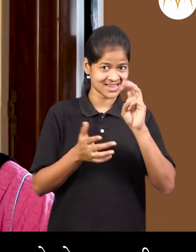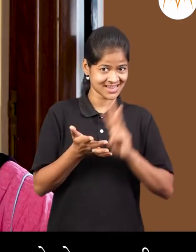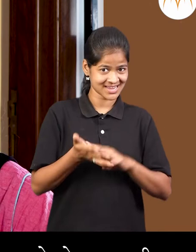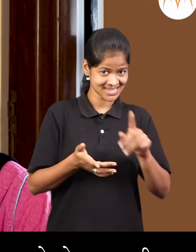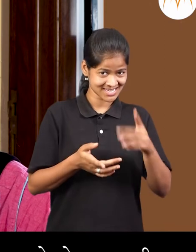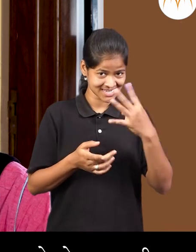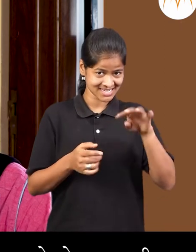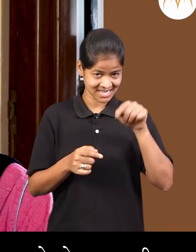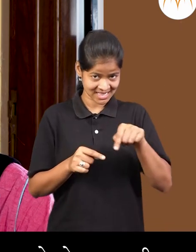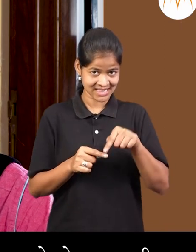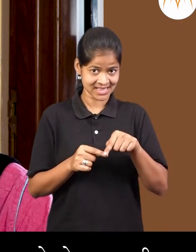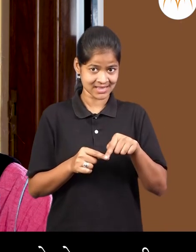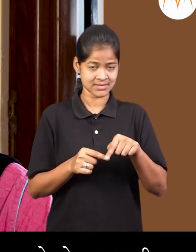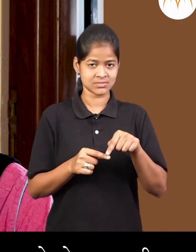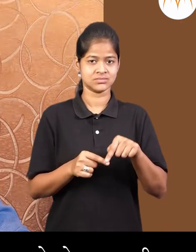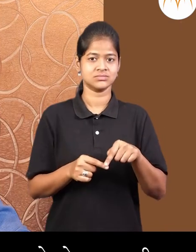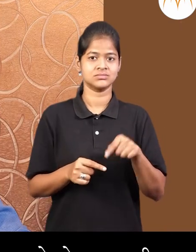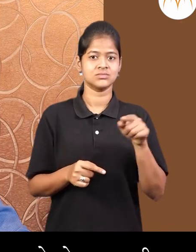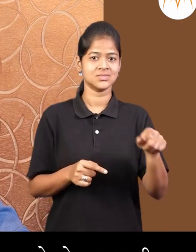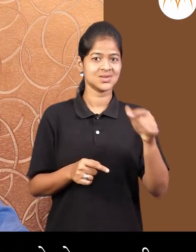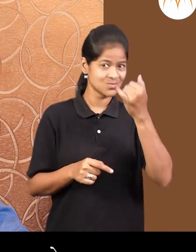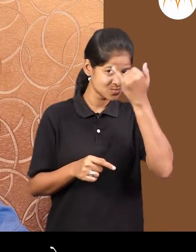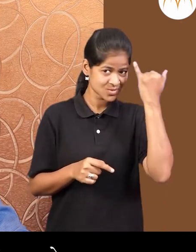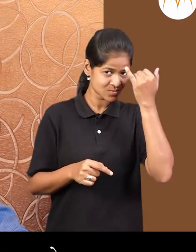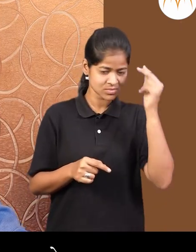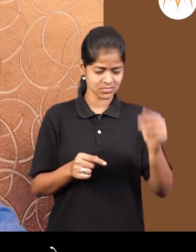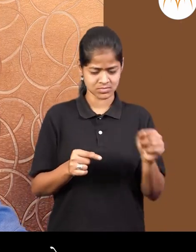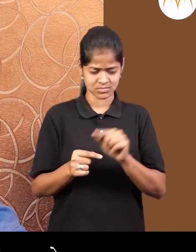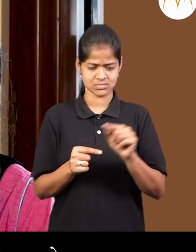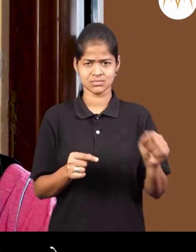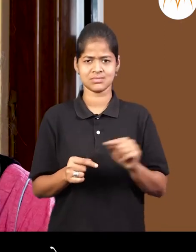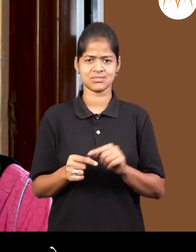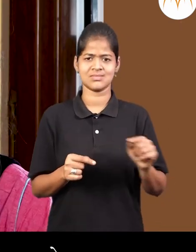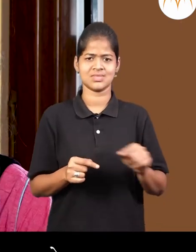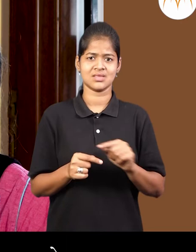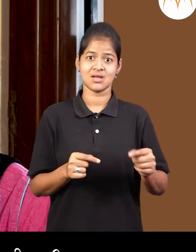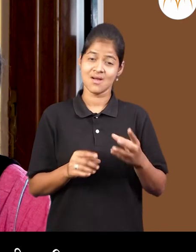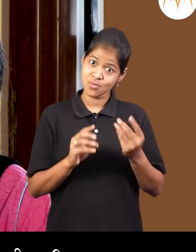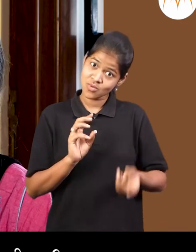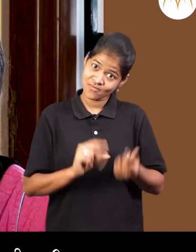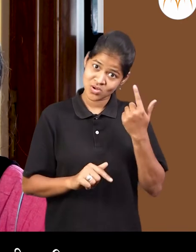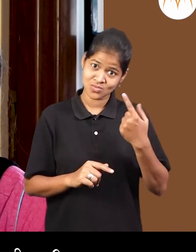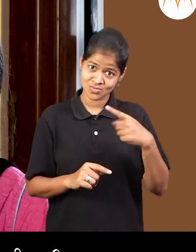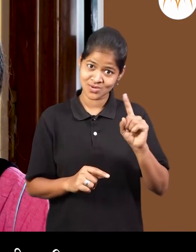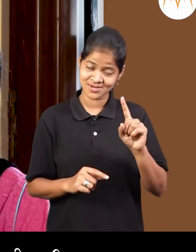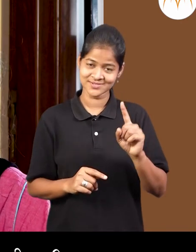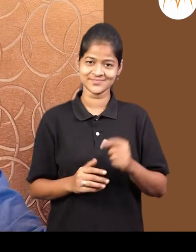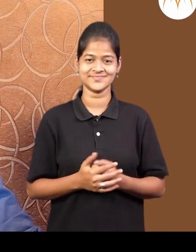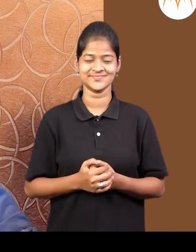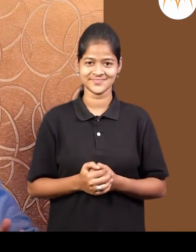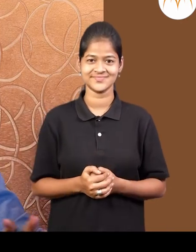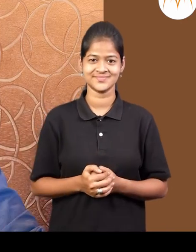अंगणाचं क्षेत्रफळ चौरस सेंटीमीटर मध्ये मोजण्यासाठी आपल्याला असे पिवळे तुकडे वापरले तर जास्त तुकडे लागतील, नाही